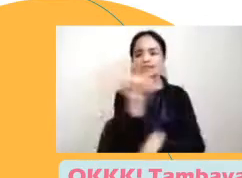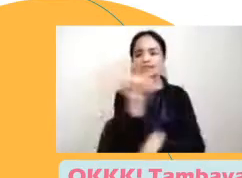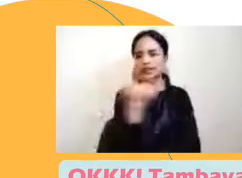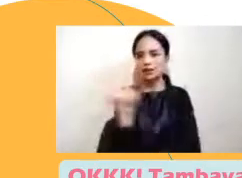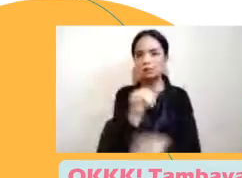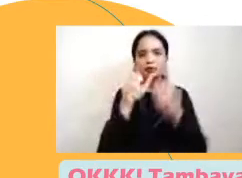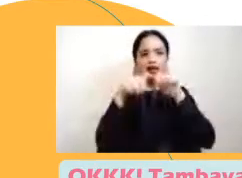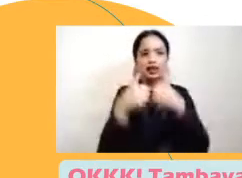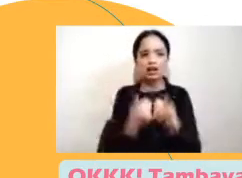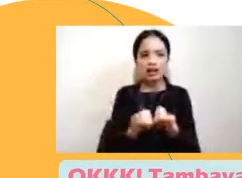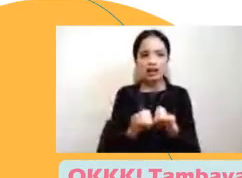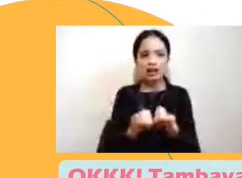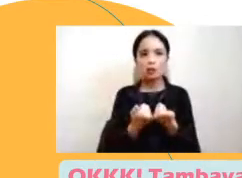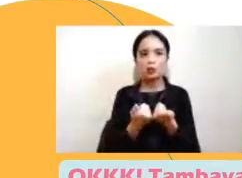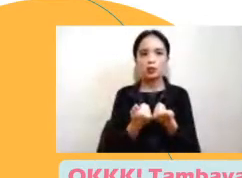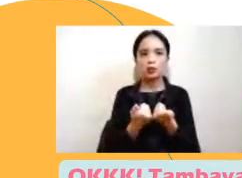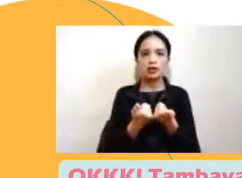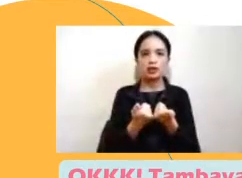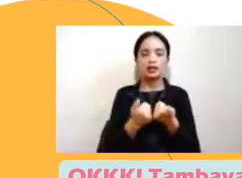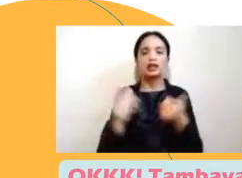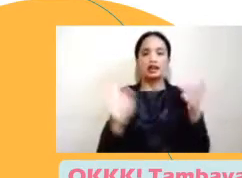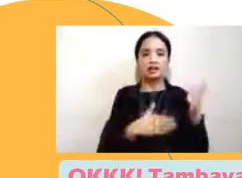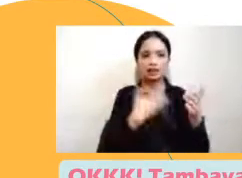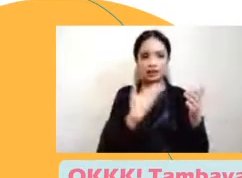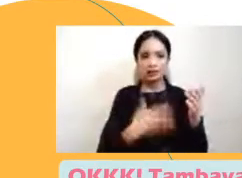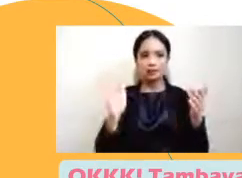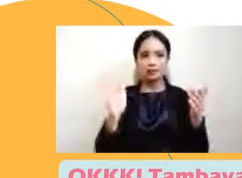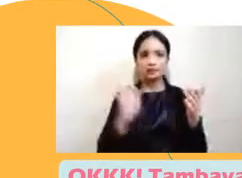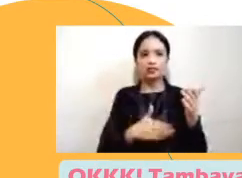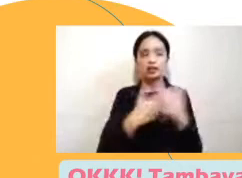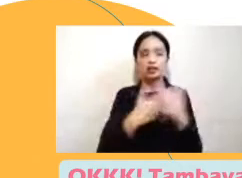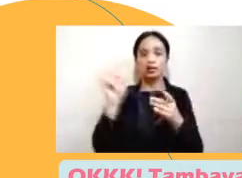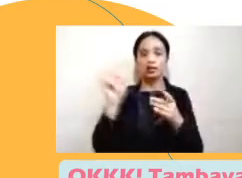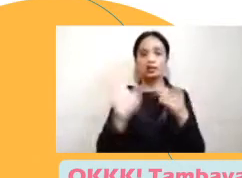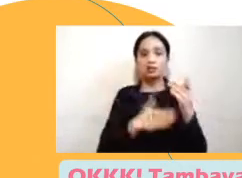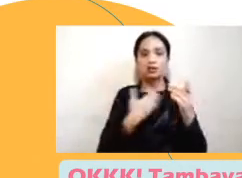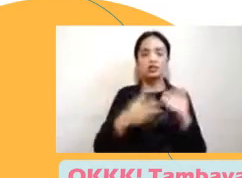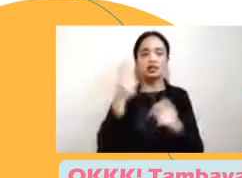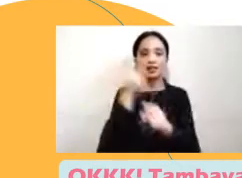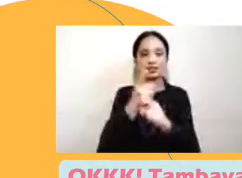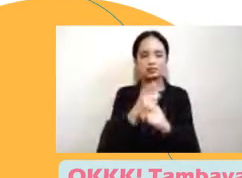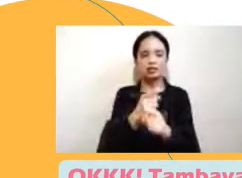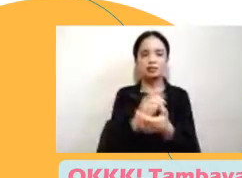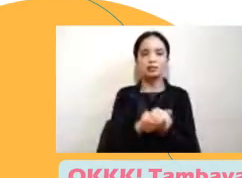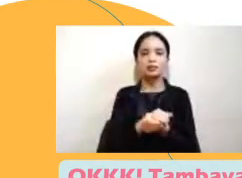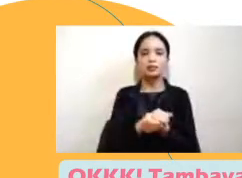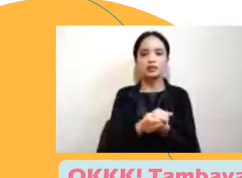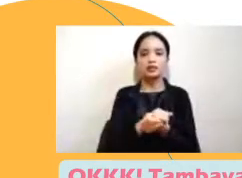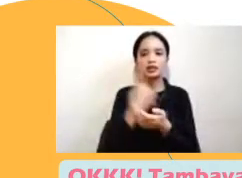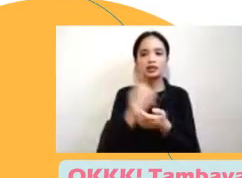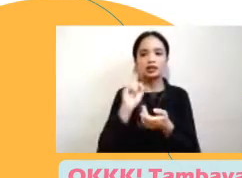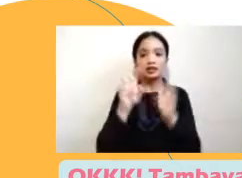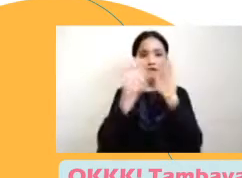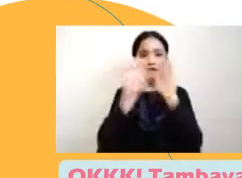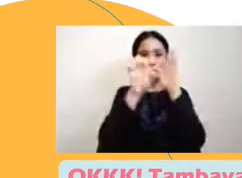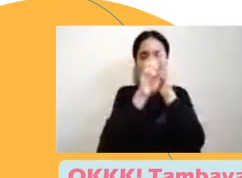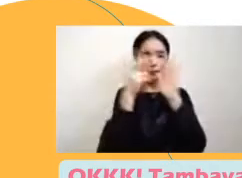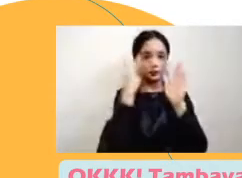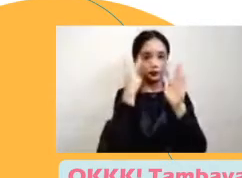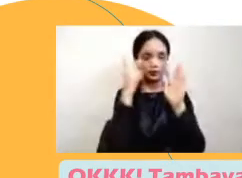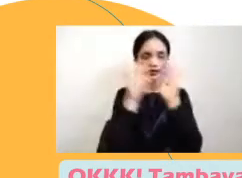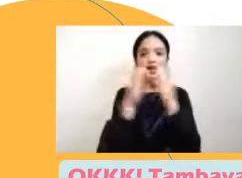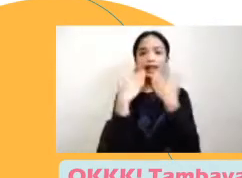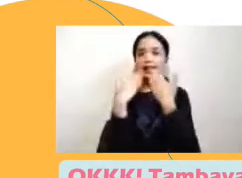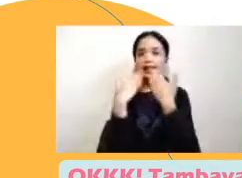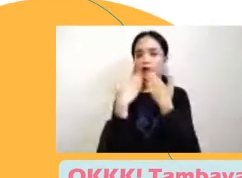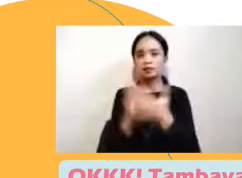Ganun din ang kanta at ang music, no? And lyrics. Ito may example. Yes. Thank you kay